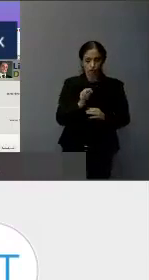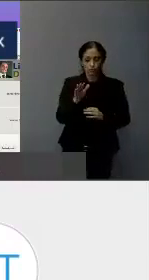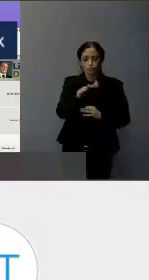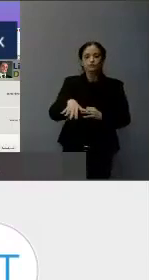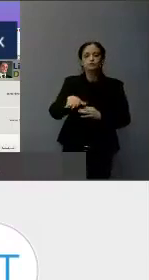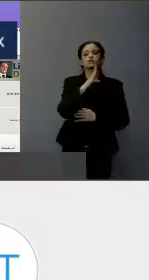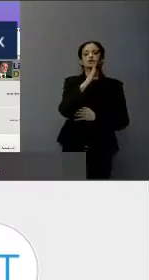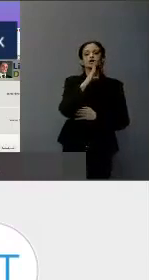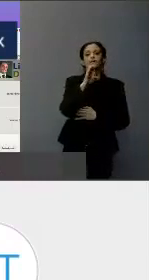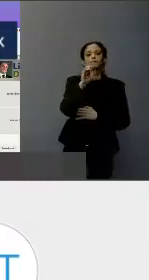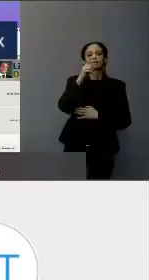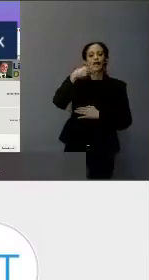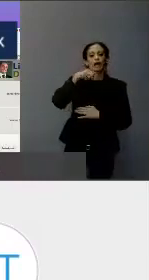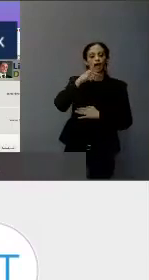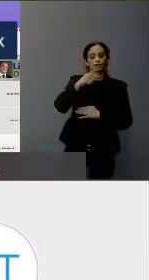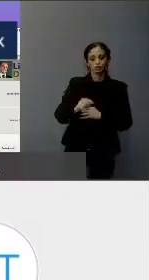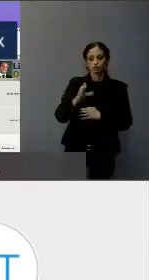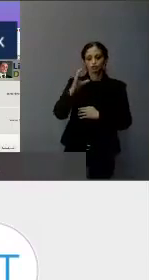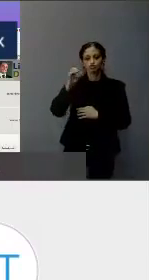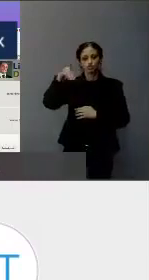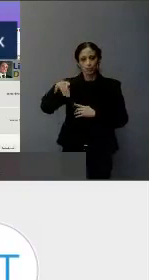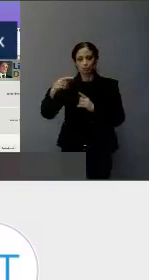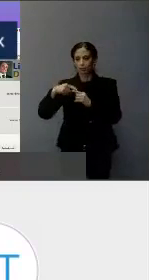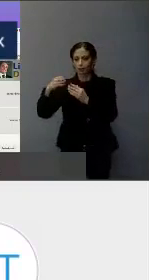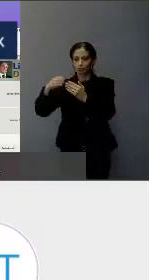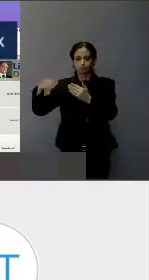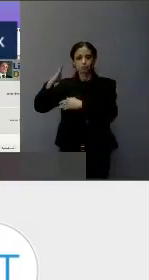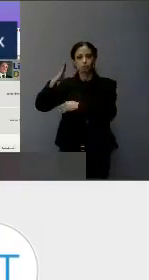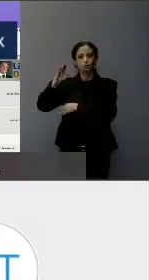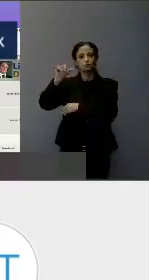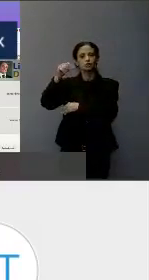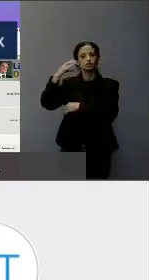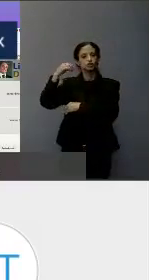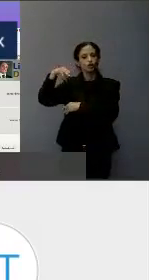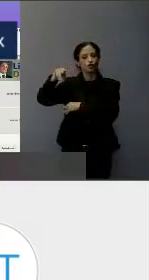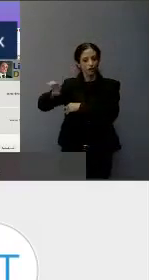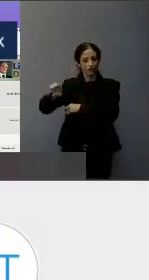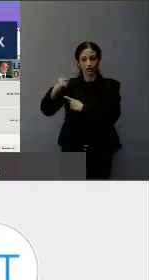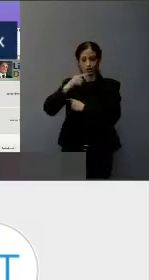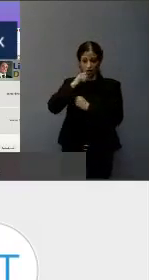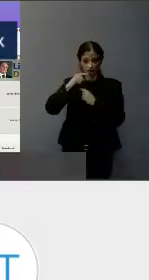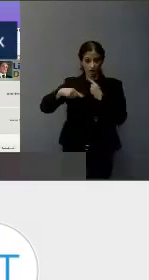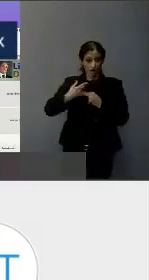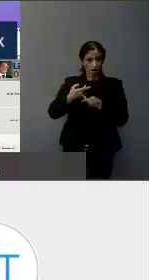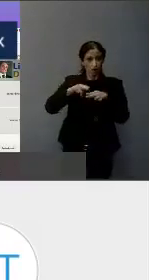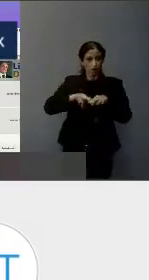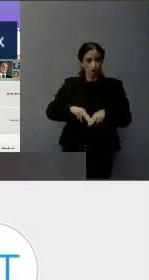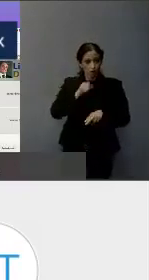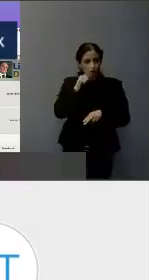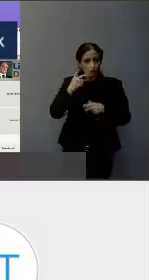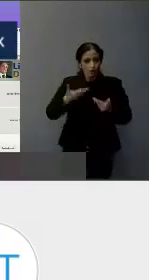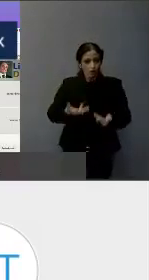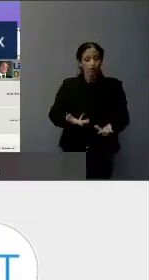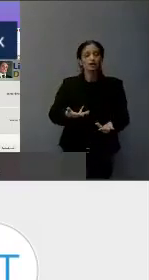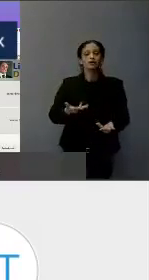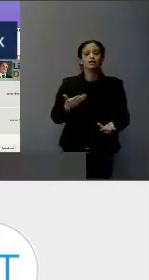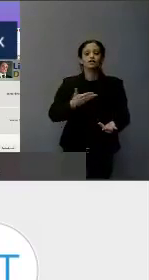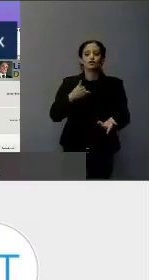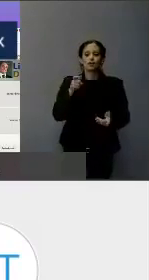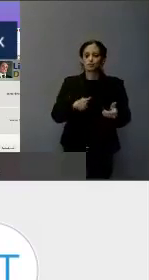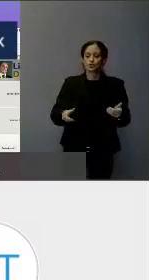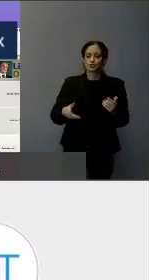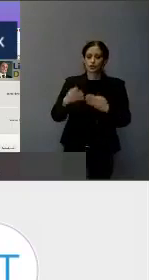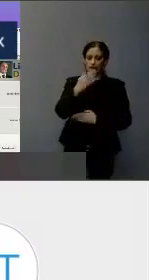e ma anche al biscione dove ci sono tutt'oggi persone non abili